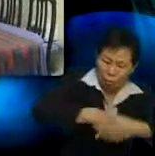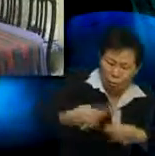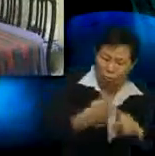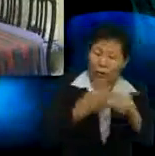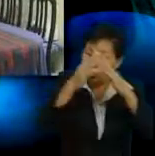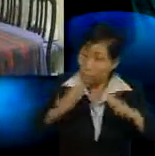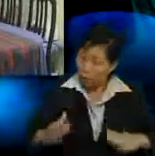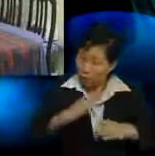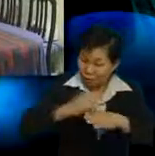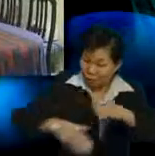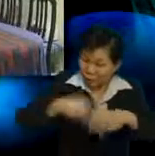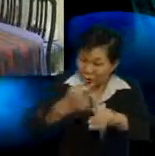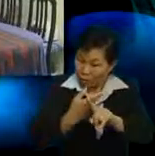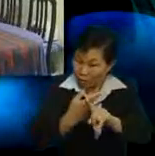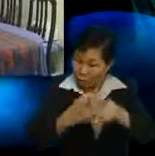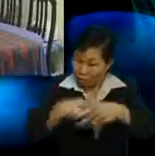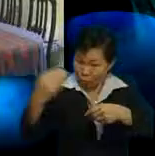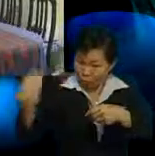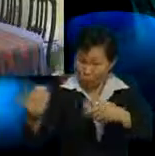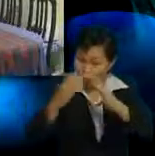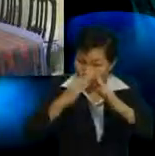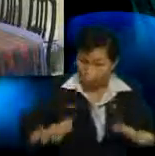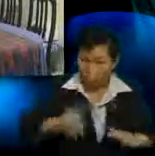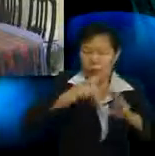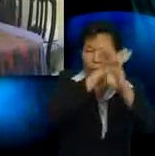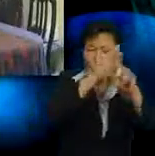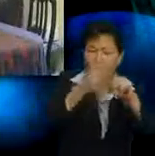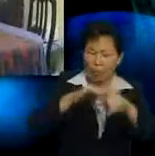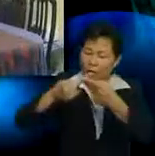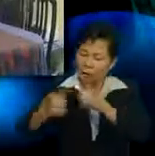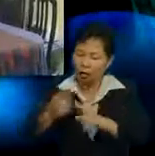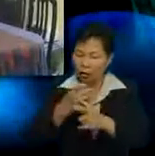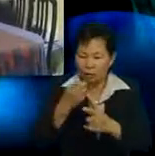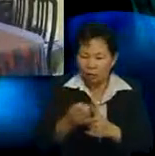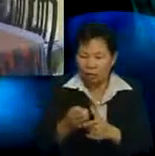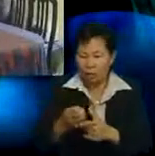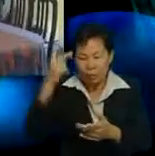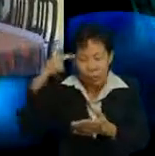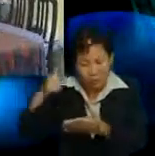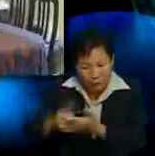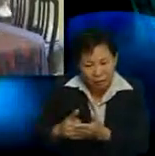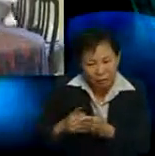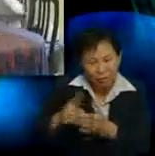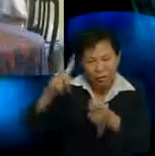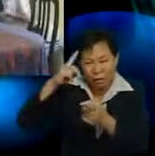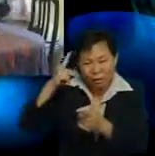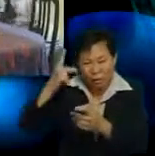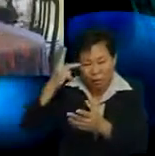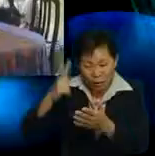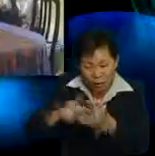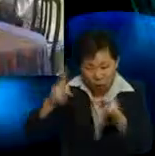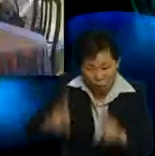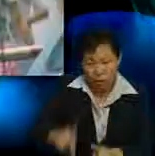rumah, ada juga perlu dibendung oleh rakan-rakan sendiri ataupun mungkin acquaintance ataupun kenalan mereka sendiri. Sebab itu Fazli percaya mereka